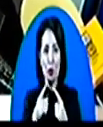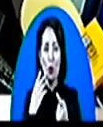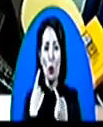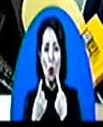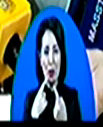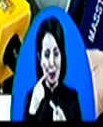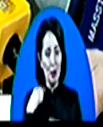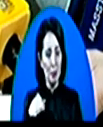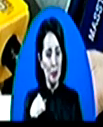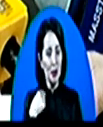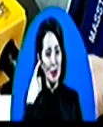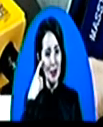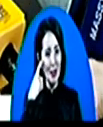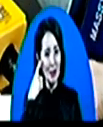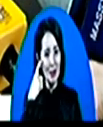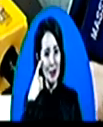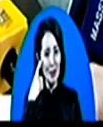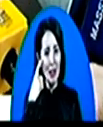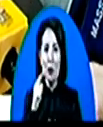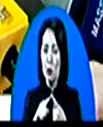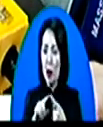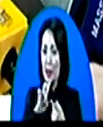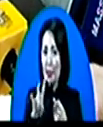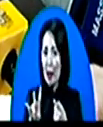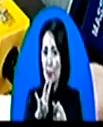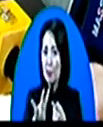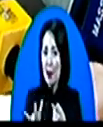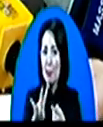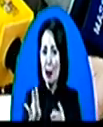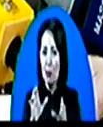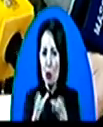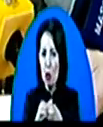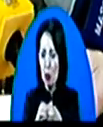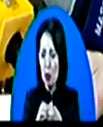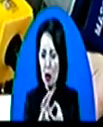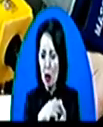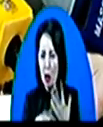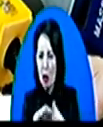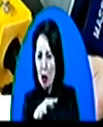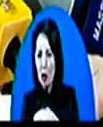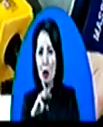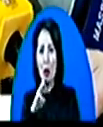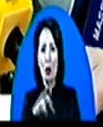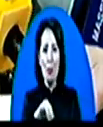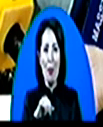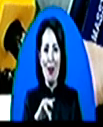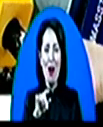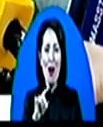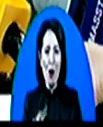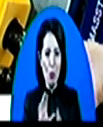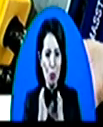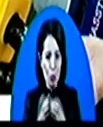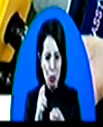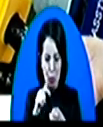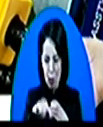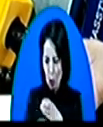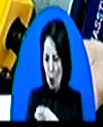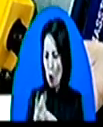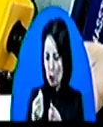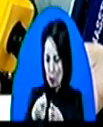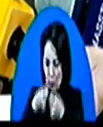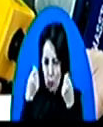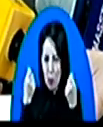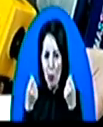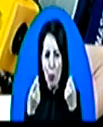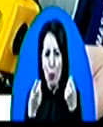байна. Нам дамнсан энэ одоо бүлгэлэл бидний томьёолгоор одоо манан гэж яриад байгаа энэ бүлгэлэл үнэхээр бодиттой юм байна гэдгийг бол одоо сүүлийн